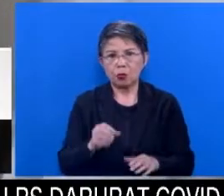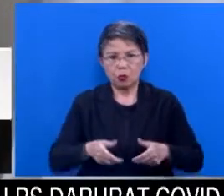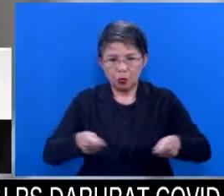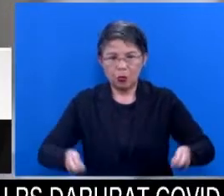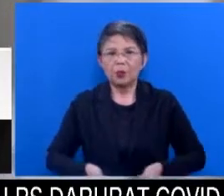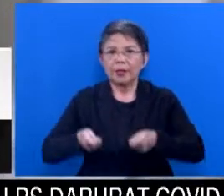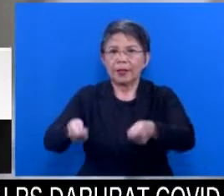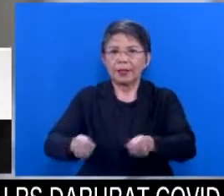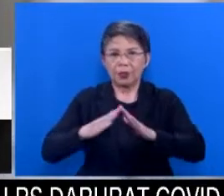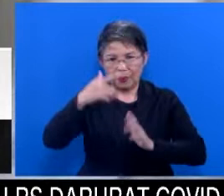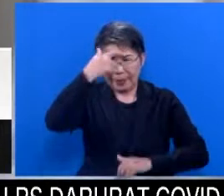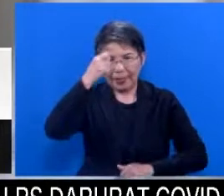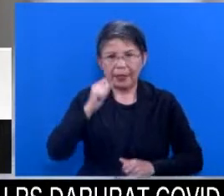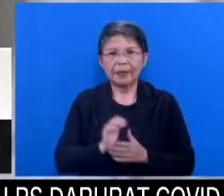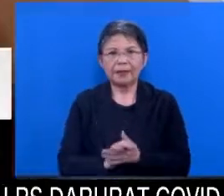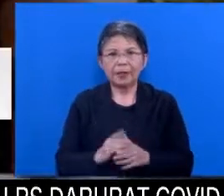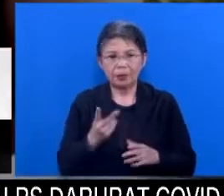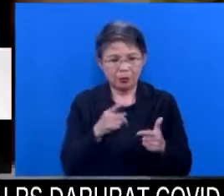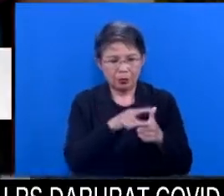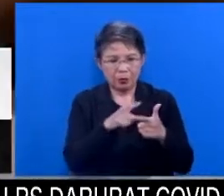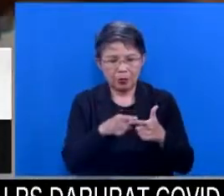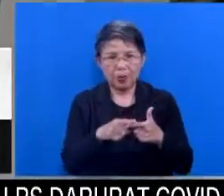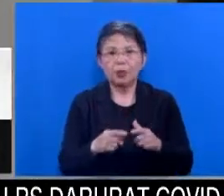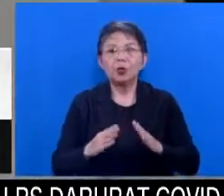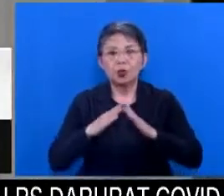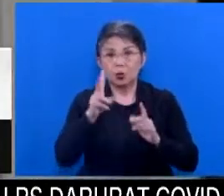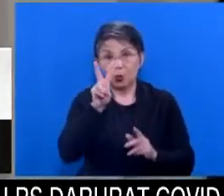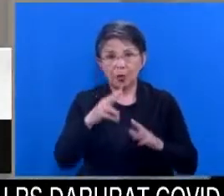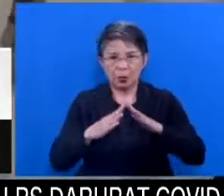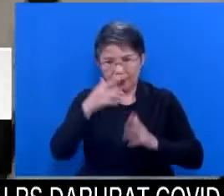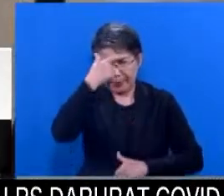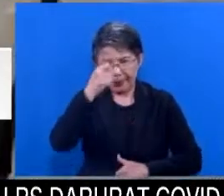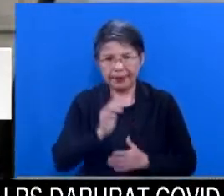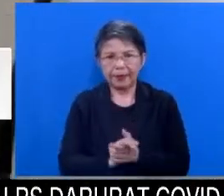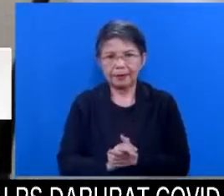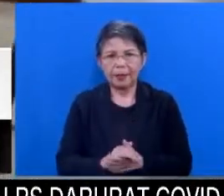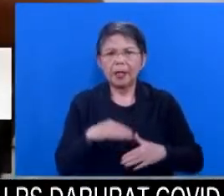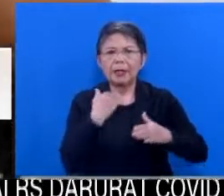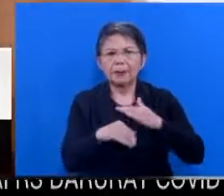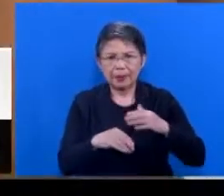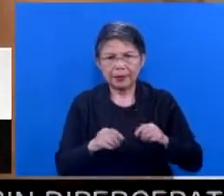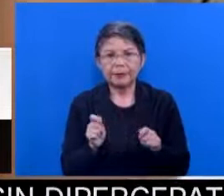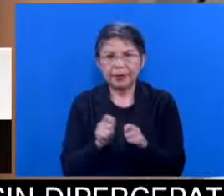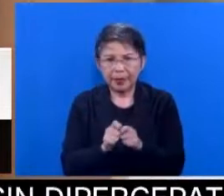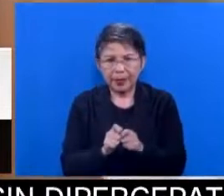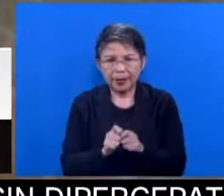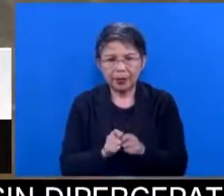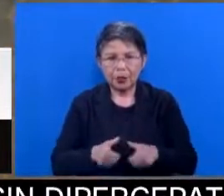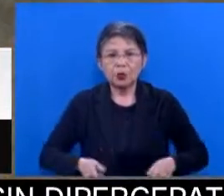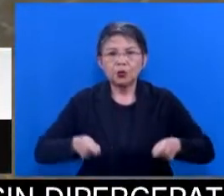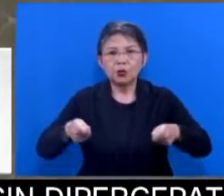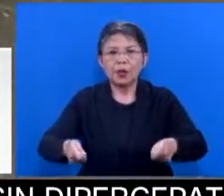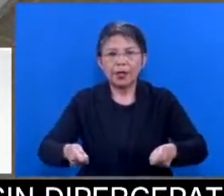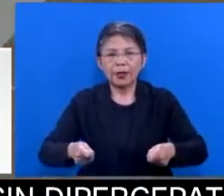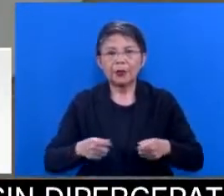ke Rumah Sakit Dr. Sarjito dan Rumah Sakit Akademik UGM. Akibat keterbatasan tenaga produksi, peti mati sumbangan relawan